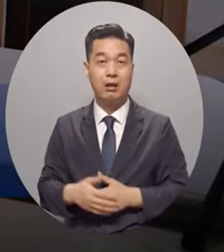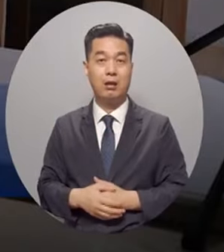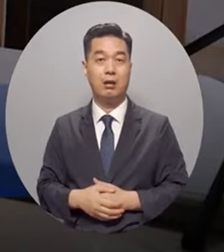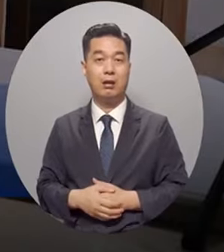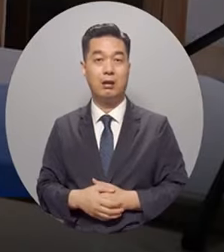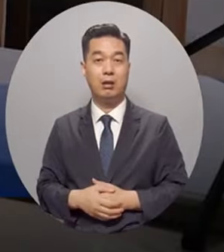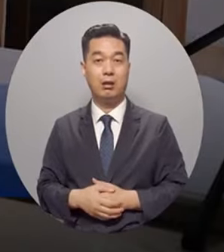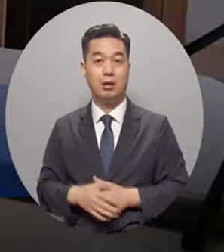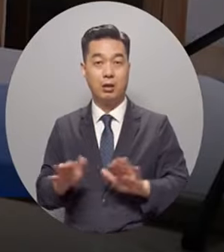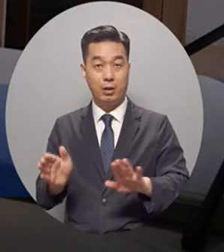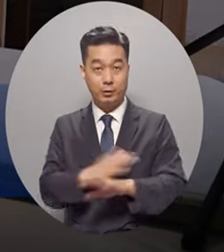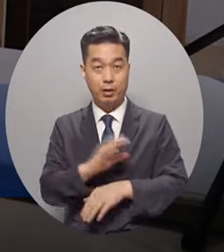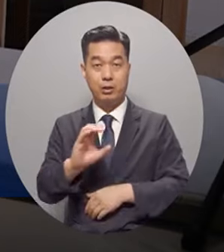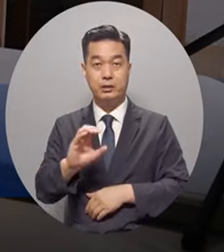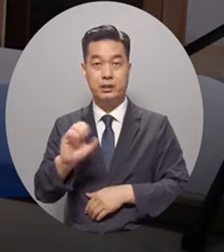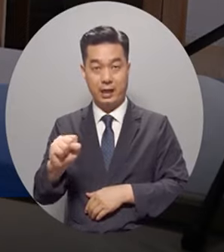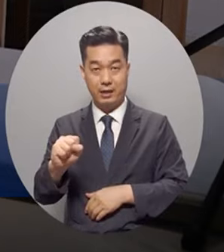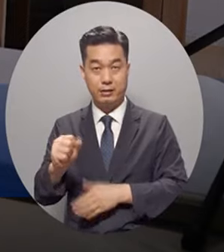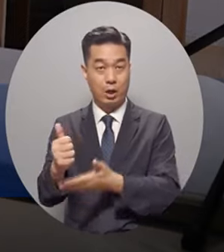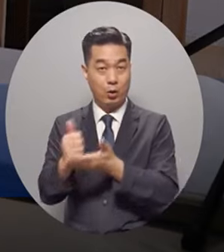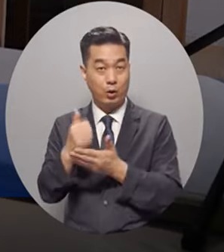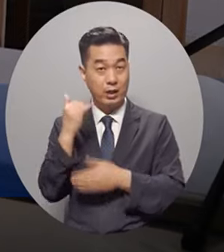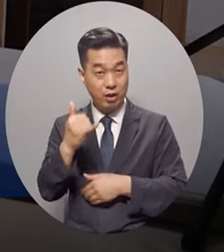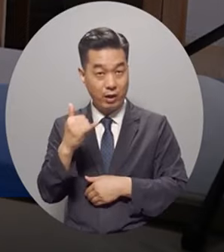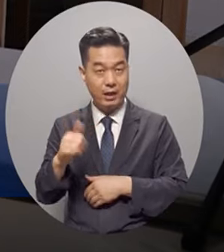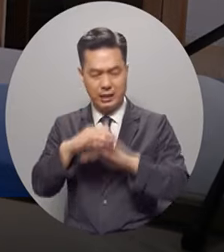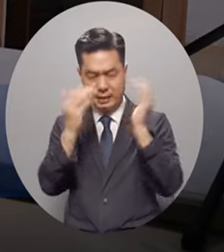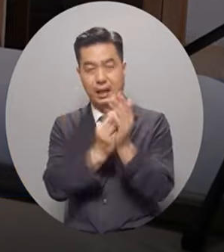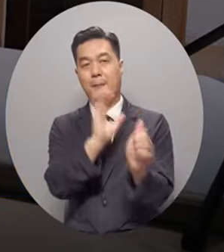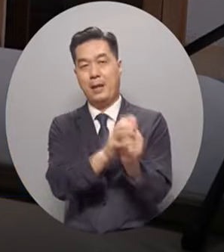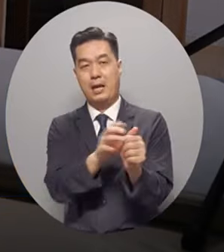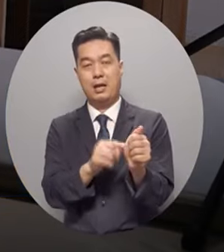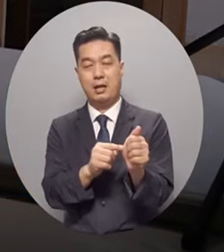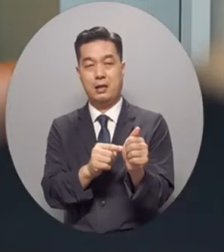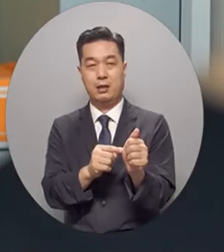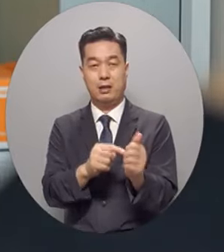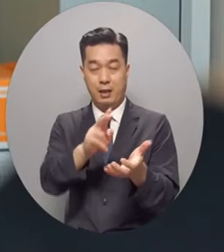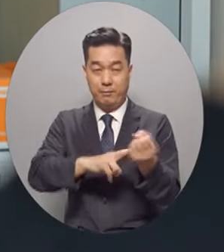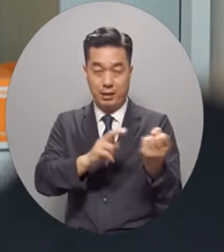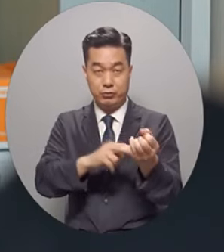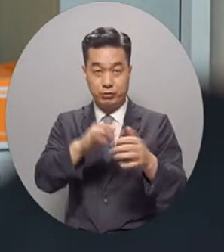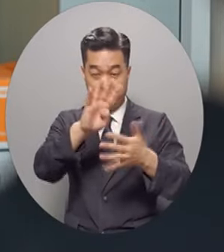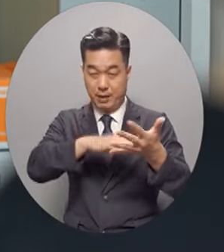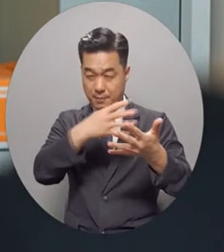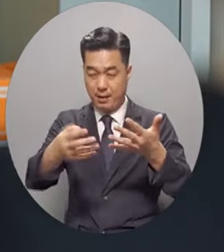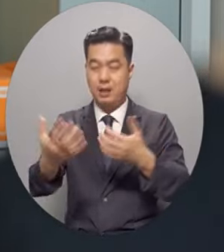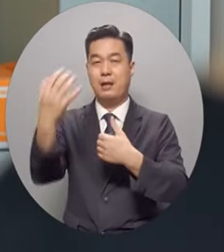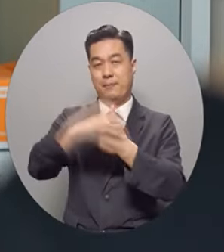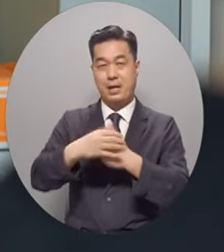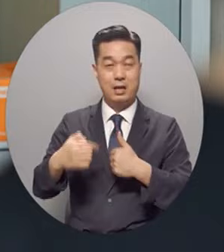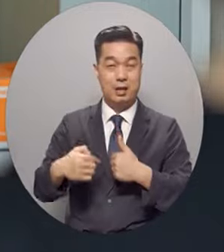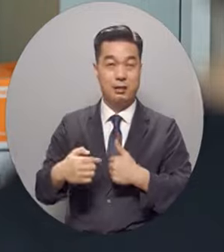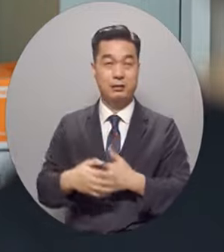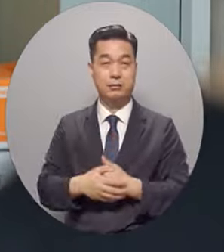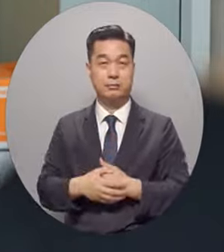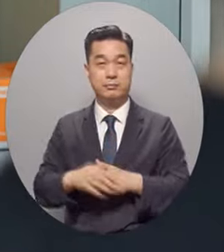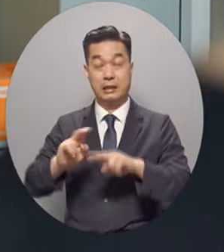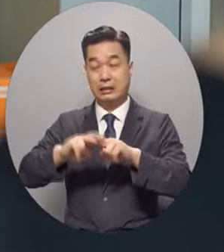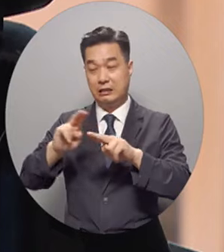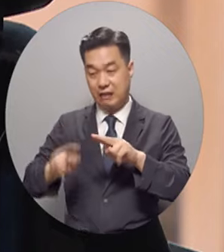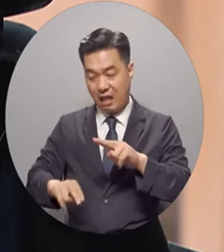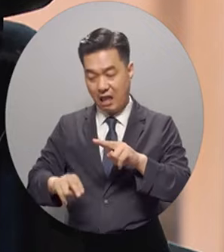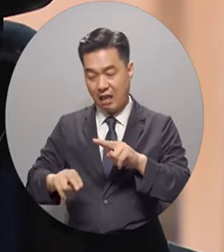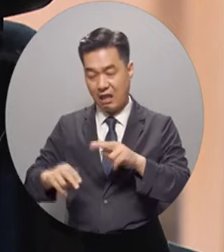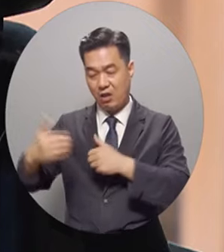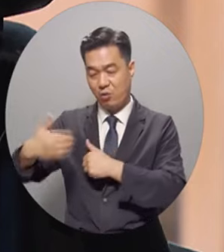네가 다 받아. 저한테만 매출 분석해와라 이런 것들도 있었거든요. 문제를 제기했다 퇴사를 권고받은 양 씨는 결국